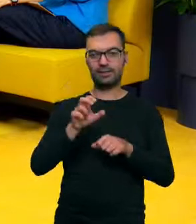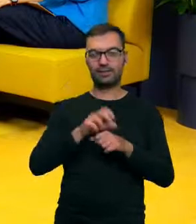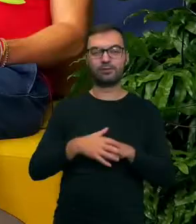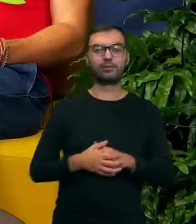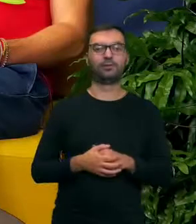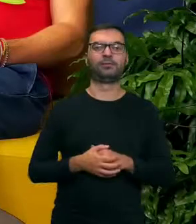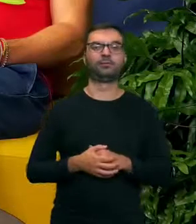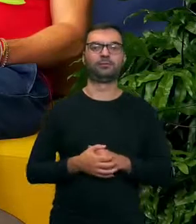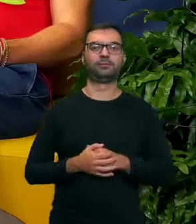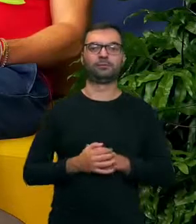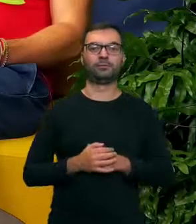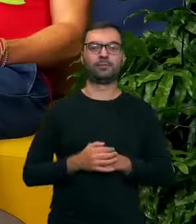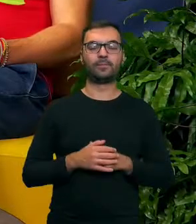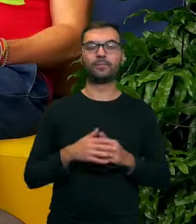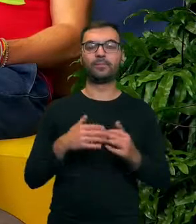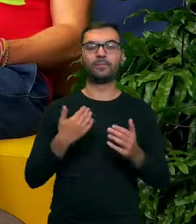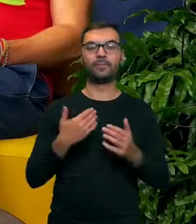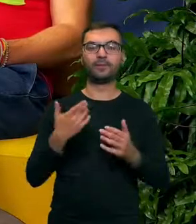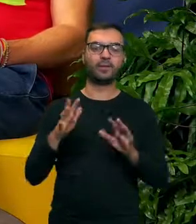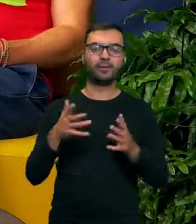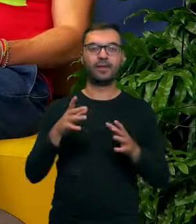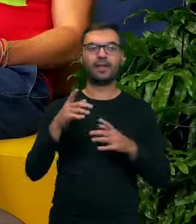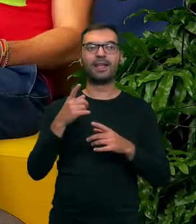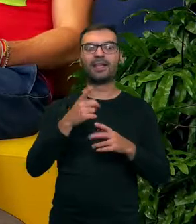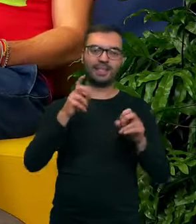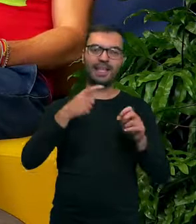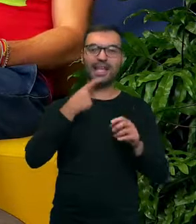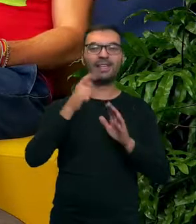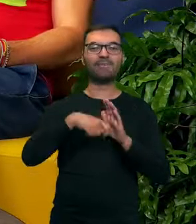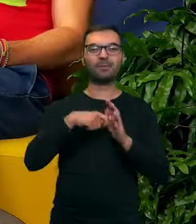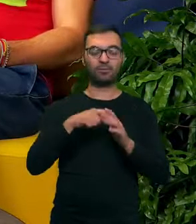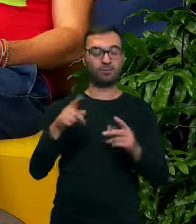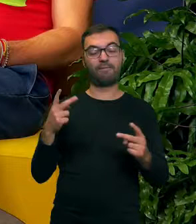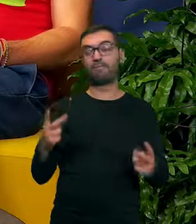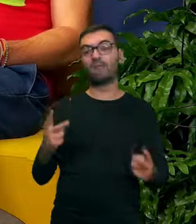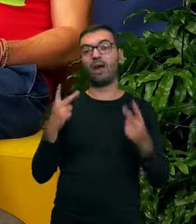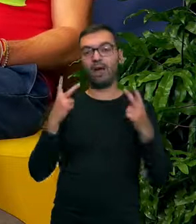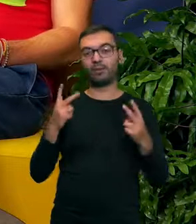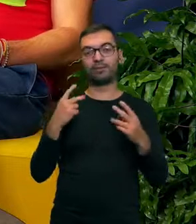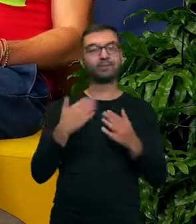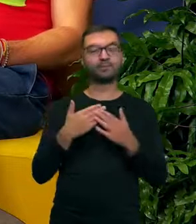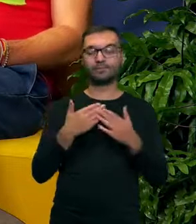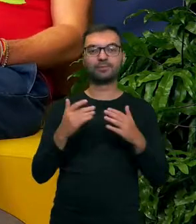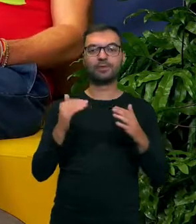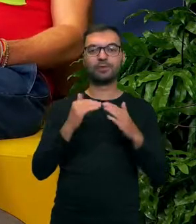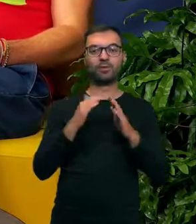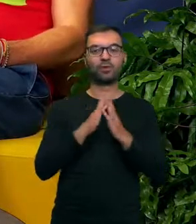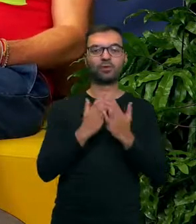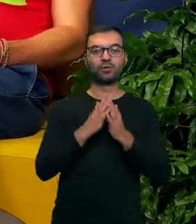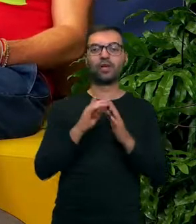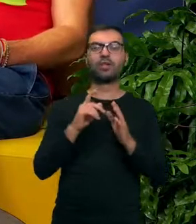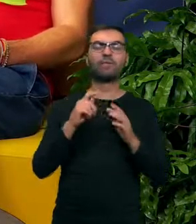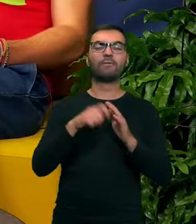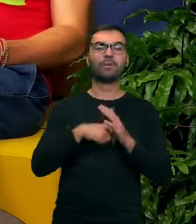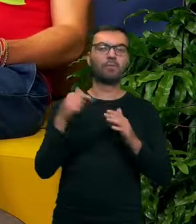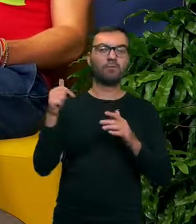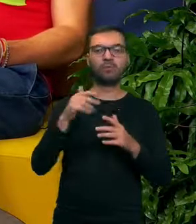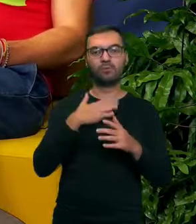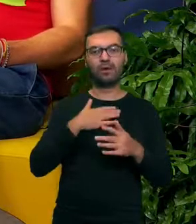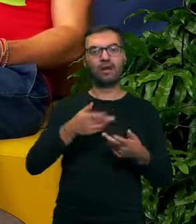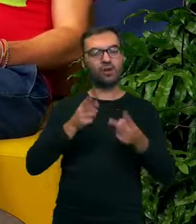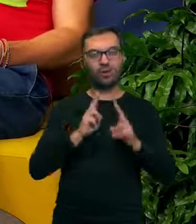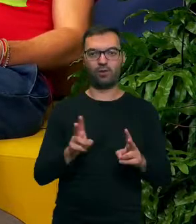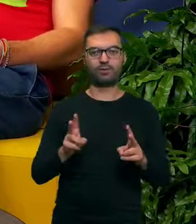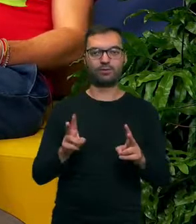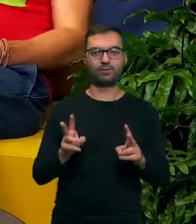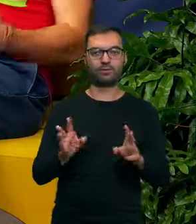jest dla takiego języka opowiadania filmowego szalenie istotne, bo w odróżnieniu od książki film musi operować konkretem,